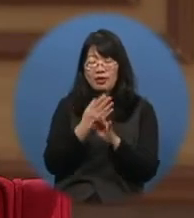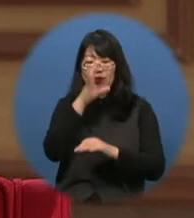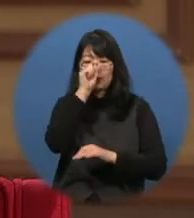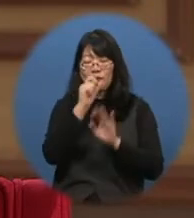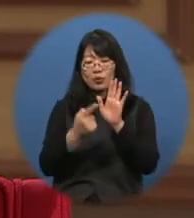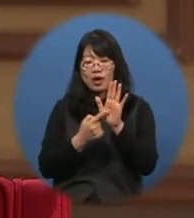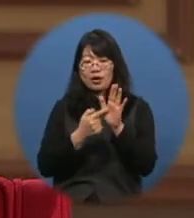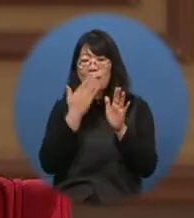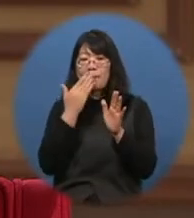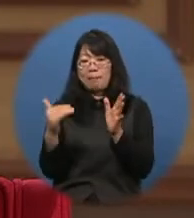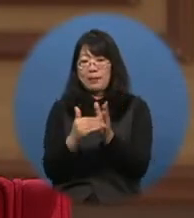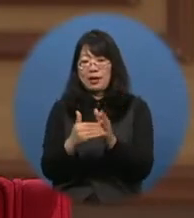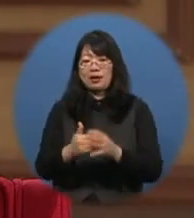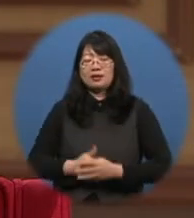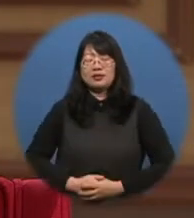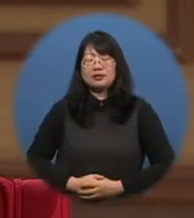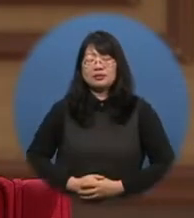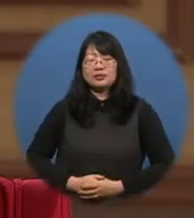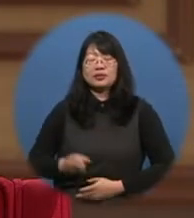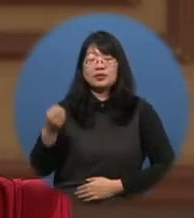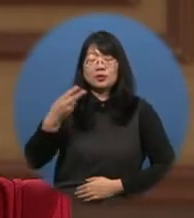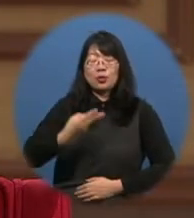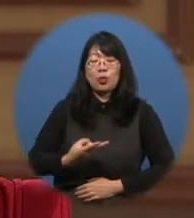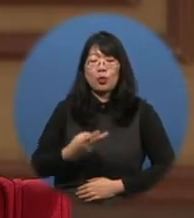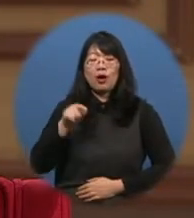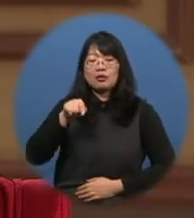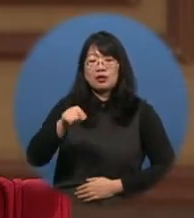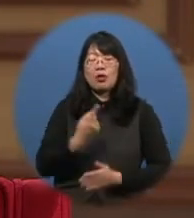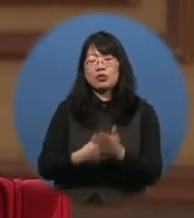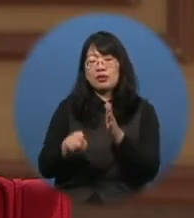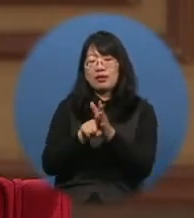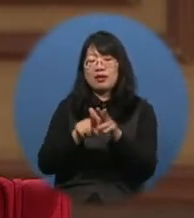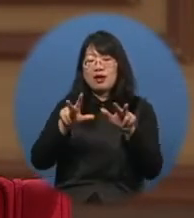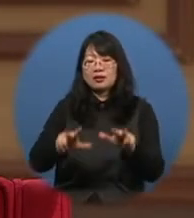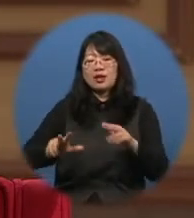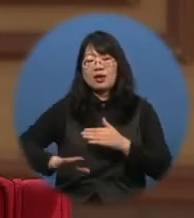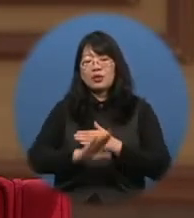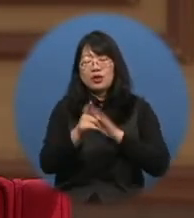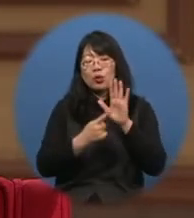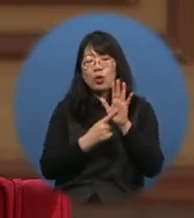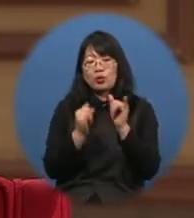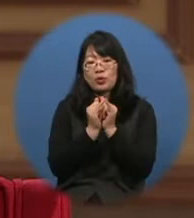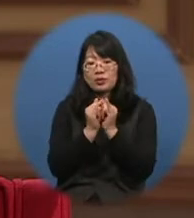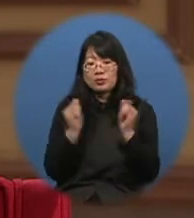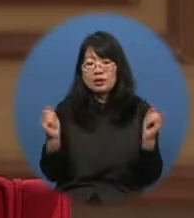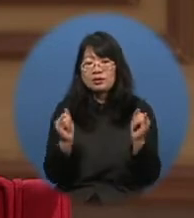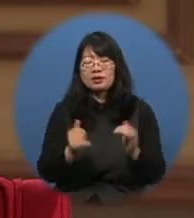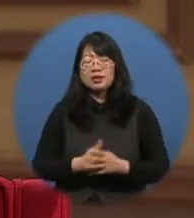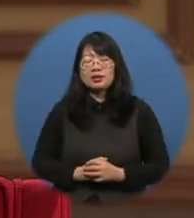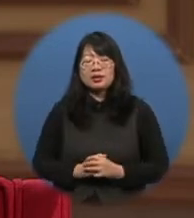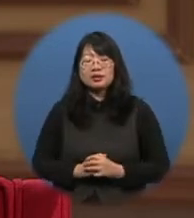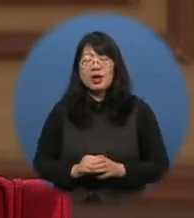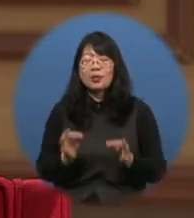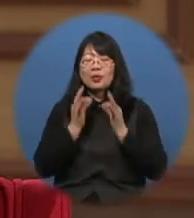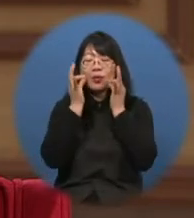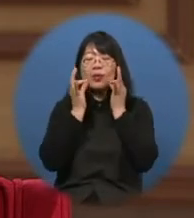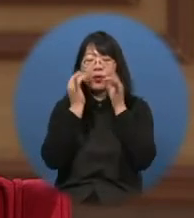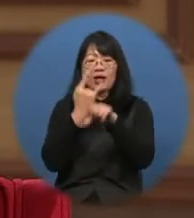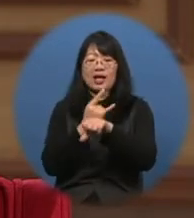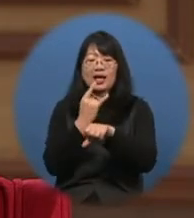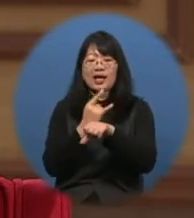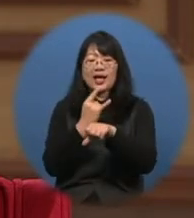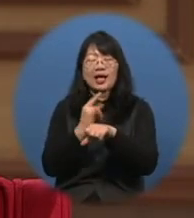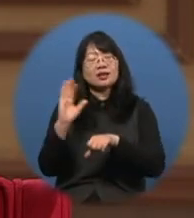좋은 광고가 될 수 있겠죠. 네. 그리고 네. 그거를 위해서 이제 우리 광고인들이 노력을 해